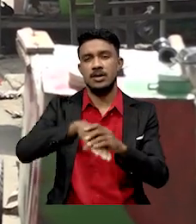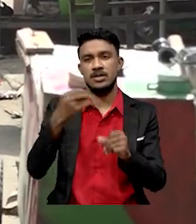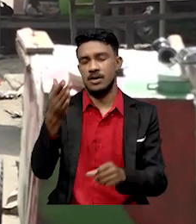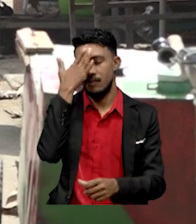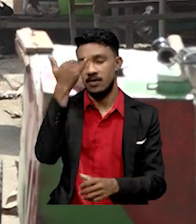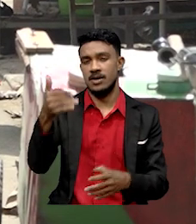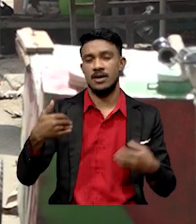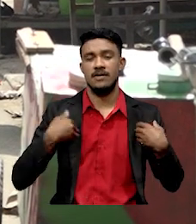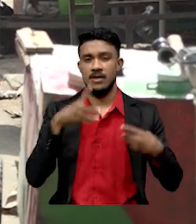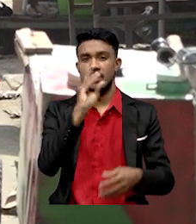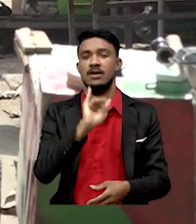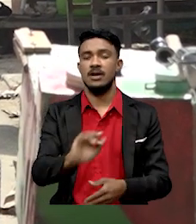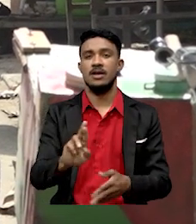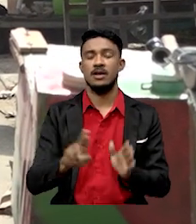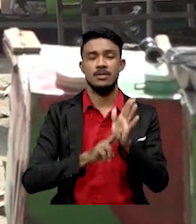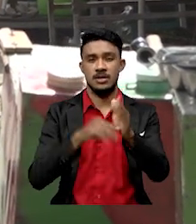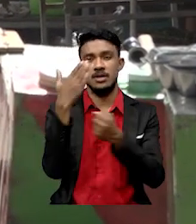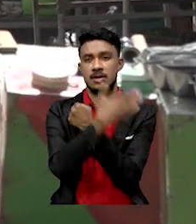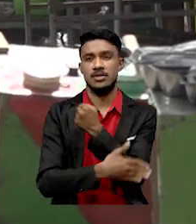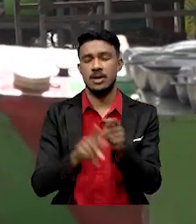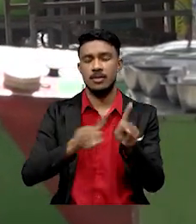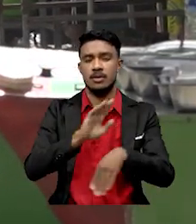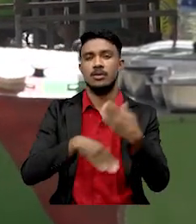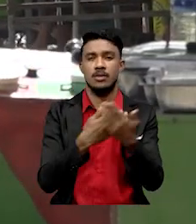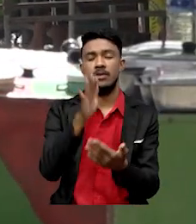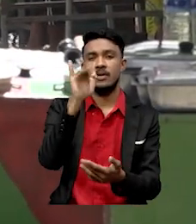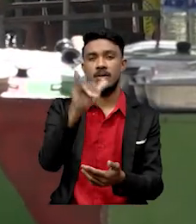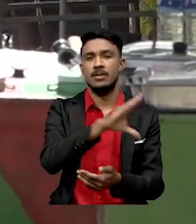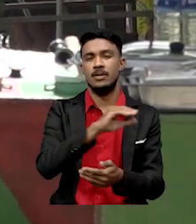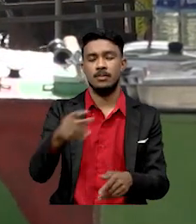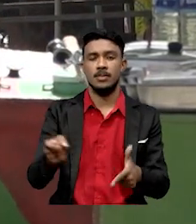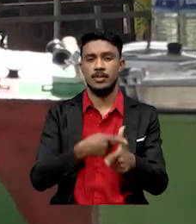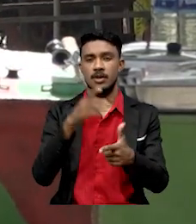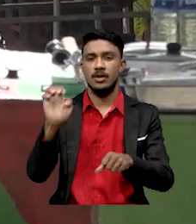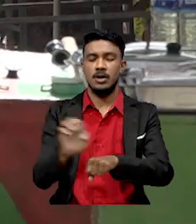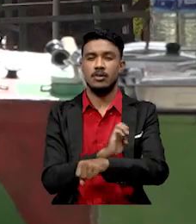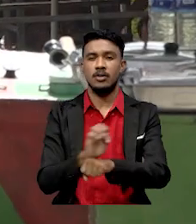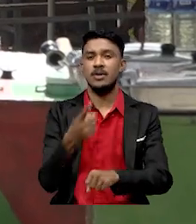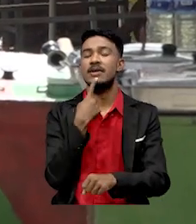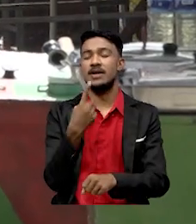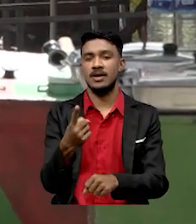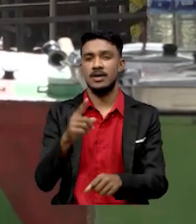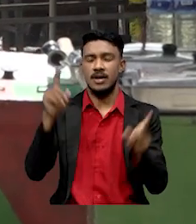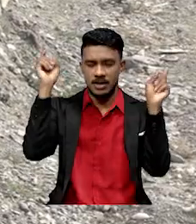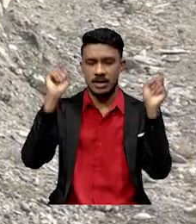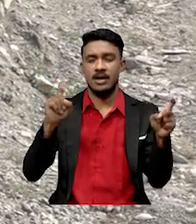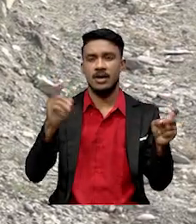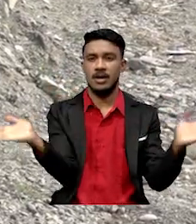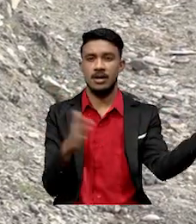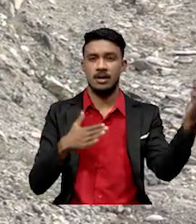makai dili ini, cidade dili ini, emang hotot meti bakane. Primeiro, ekonomia, ekonomia haruka. Izizi par emang tingsir me konsentri ha